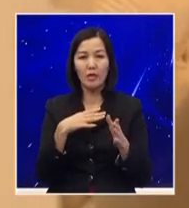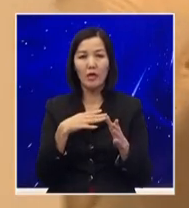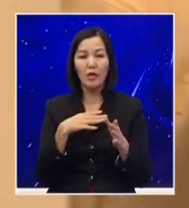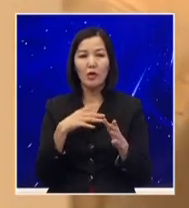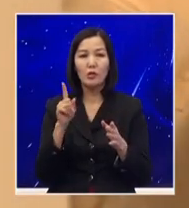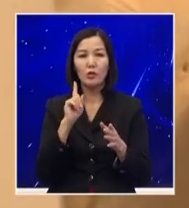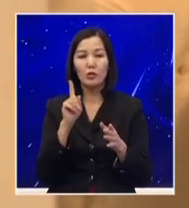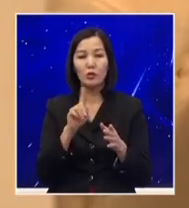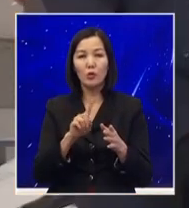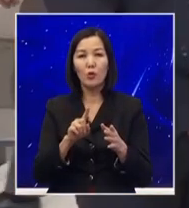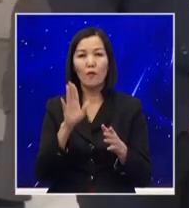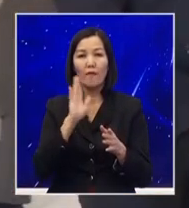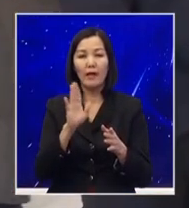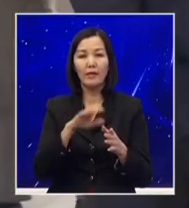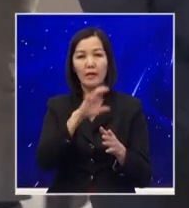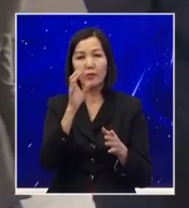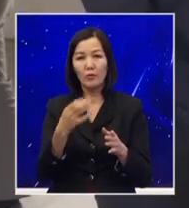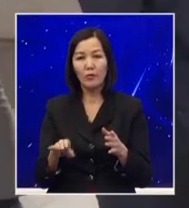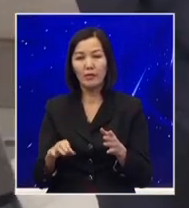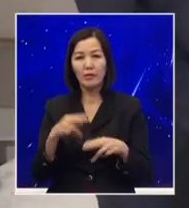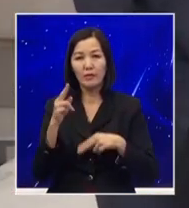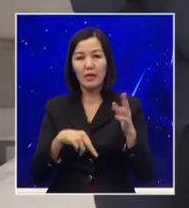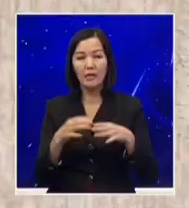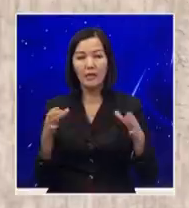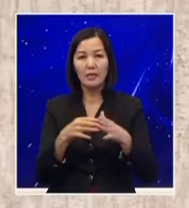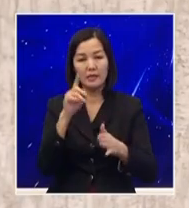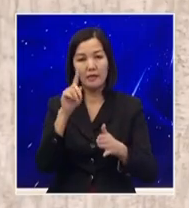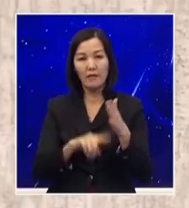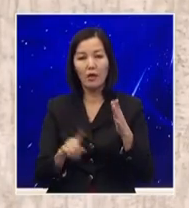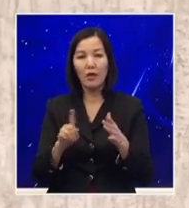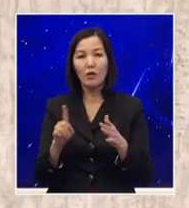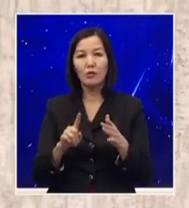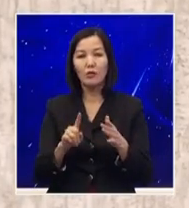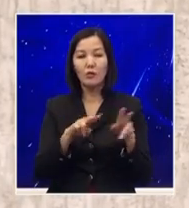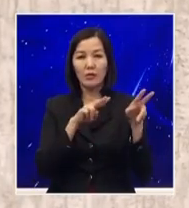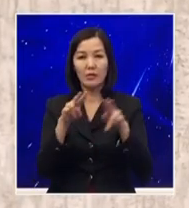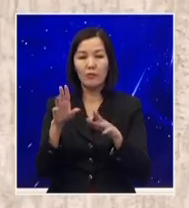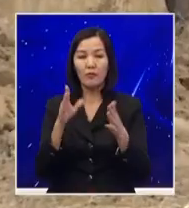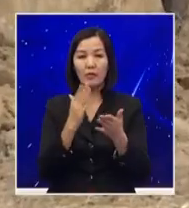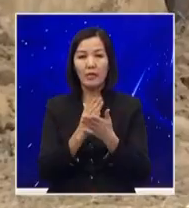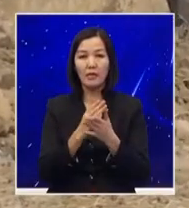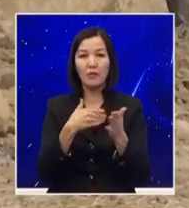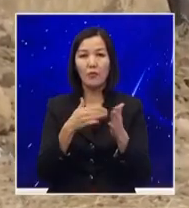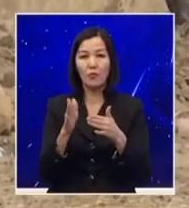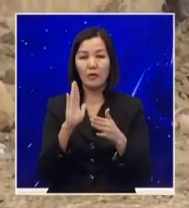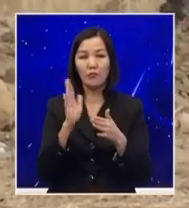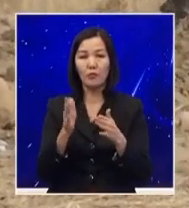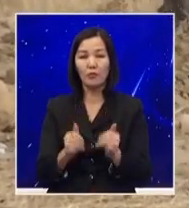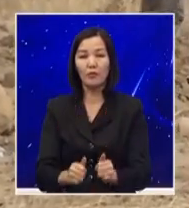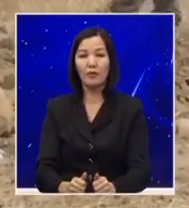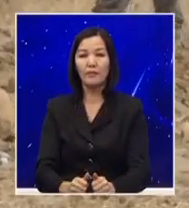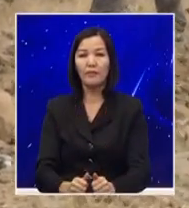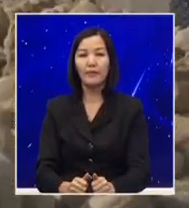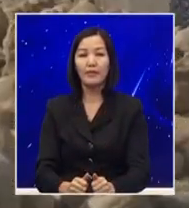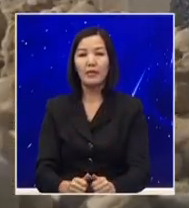протечки в водопроводных трубах. Представители подрядных организаций заверяют, что держат ситуацию под наблюдением и исправляют все допущенные ошибки.